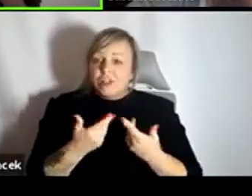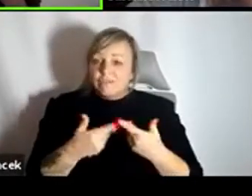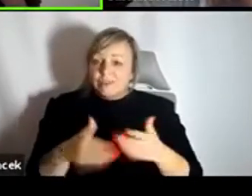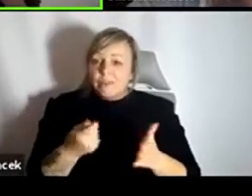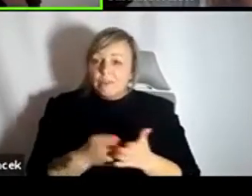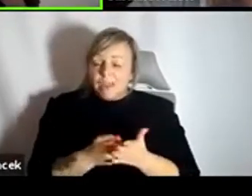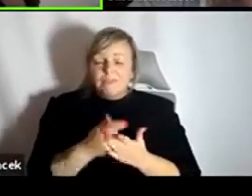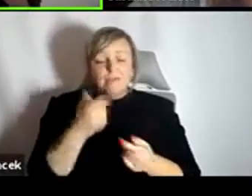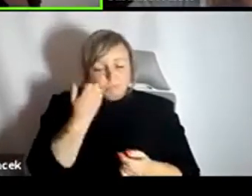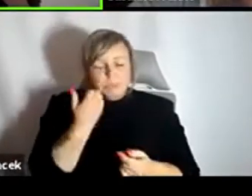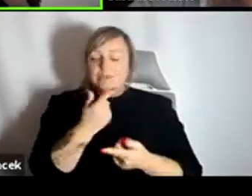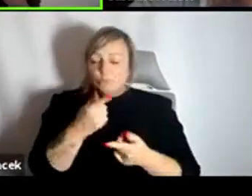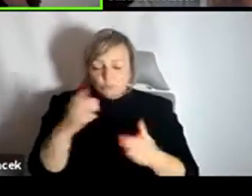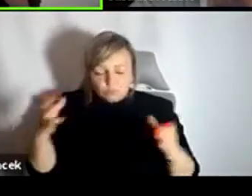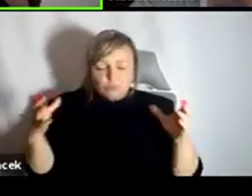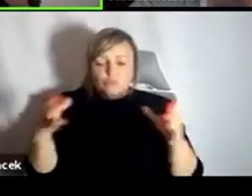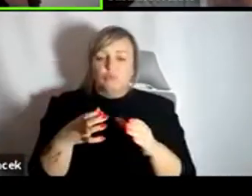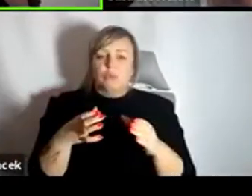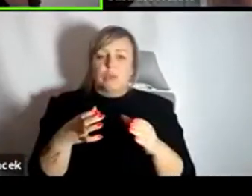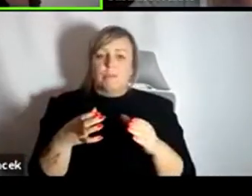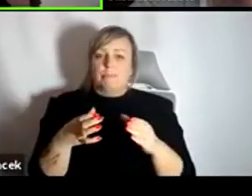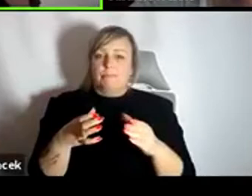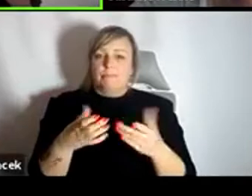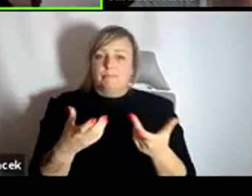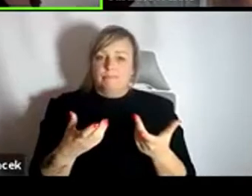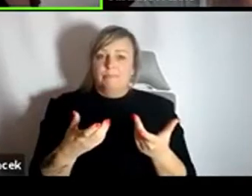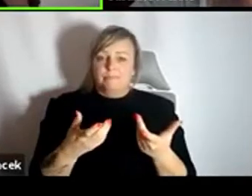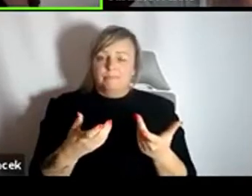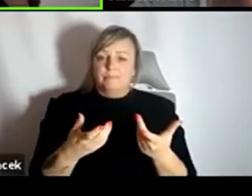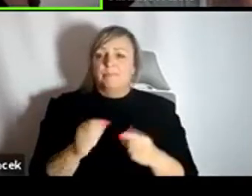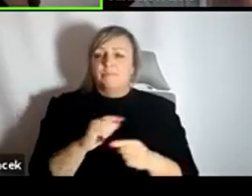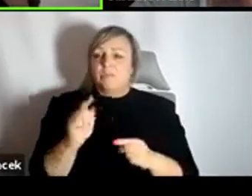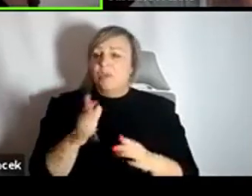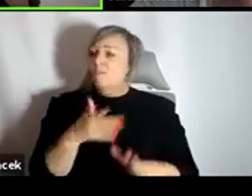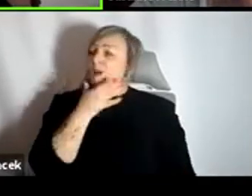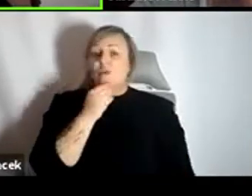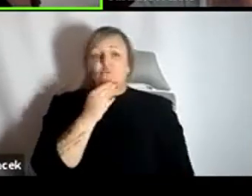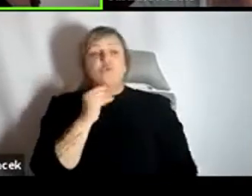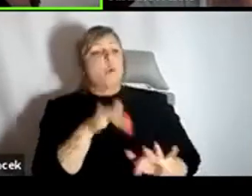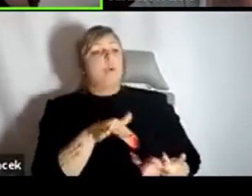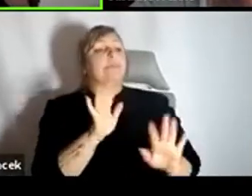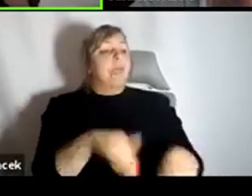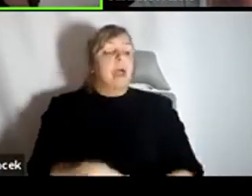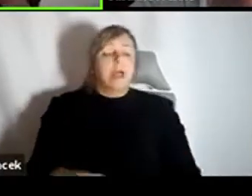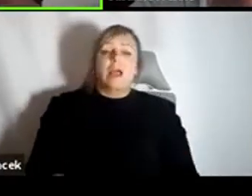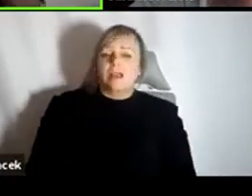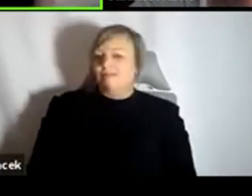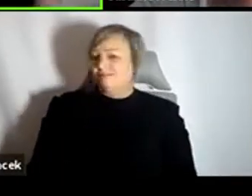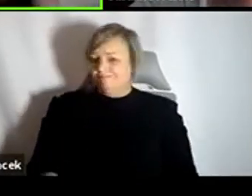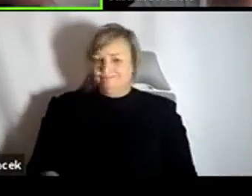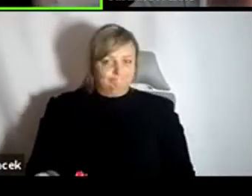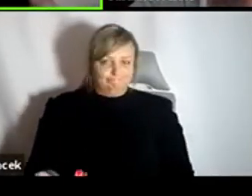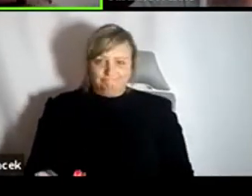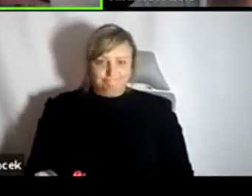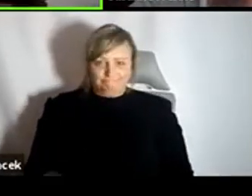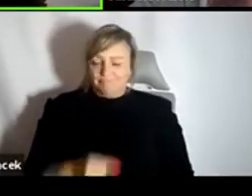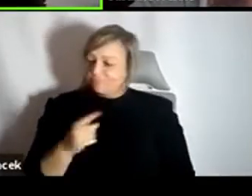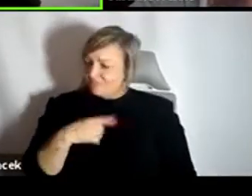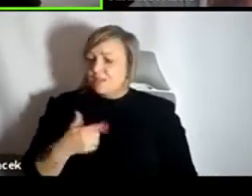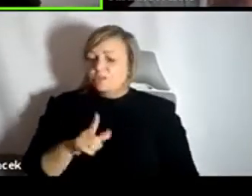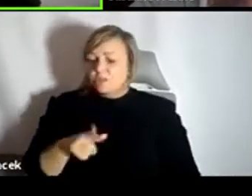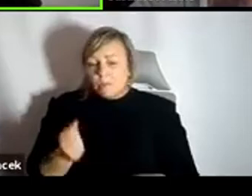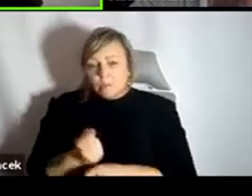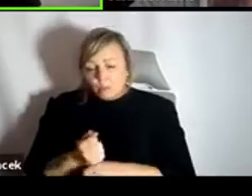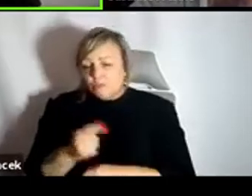zusammenzudenken und dass das eine nicht nur als sozusagen nice to have gesehen wird oder als irgendwas, was man halt tun muss, wenn man irgendwie